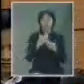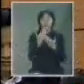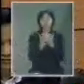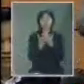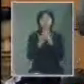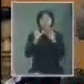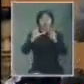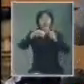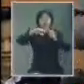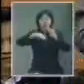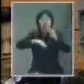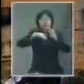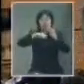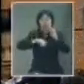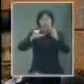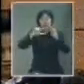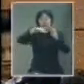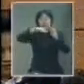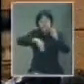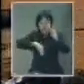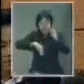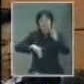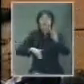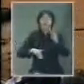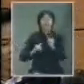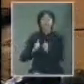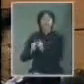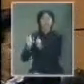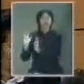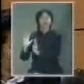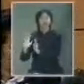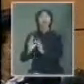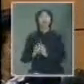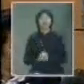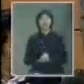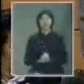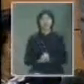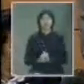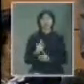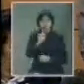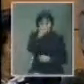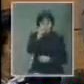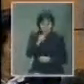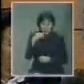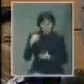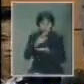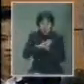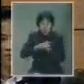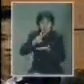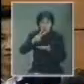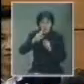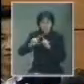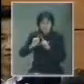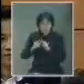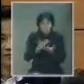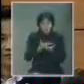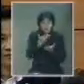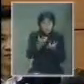านครับเฉียดกันหน่อยเดียวแล้วท่านแปลกใจไหมครับแต่ละวิทยาลัยมันจะซื้ออะไรได้เหมือนกันได้ยังไงล่ะ